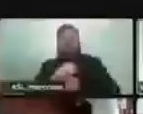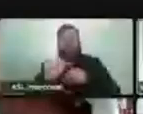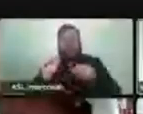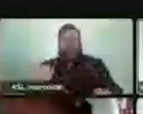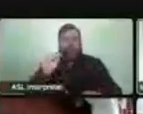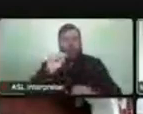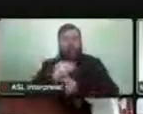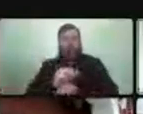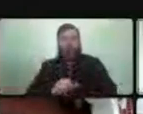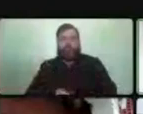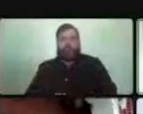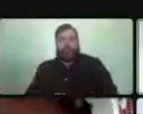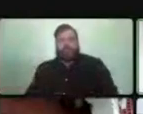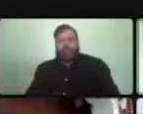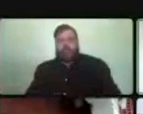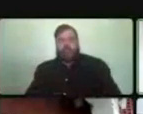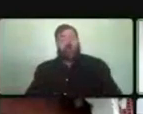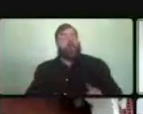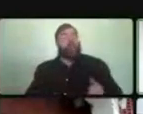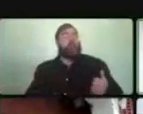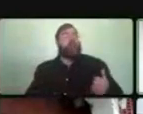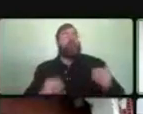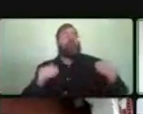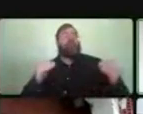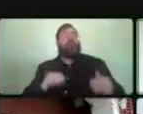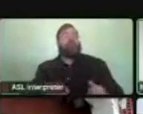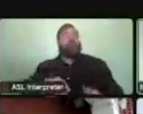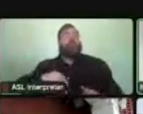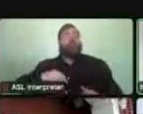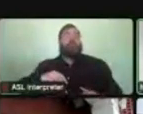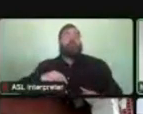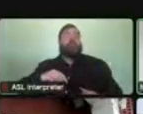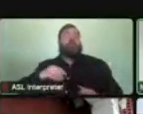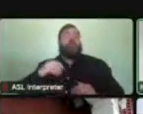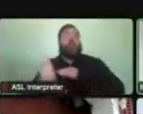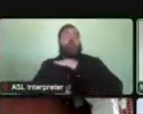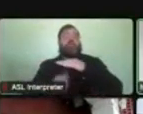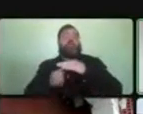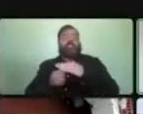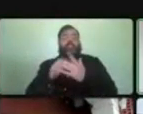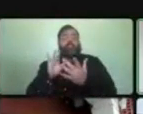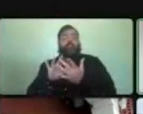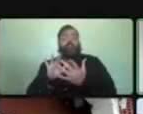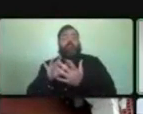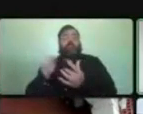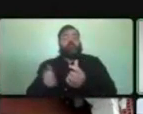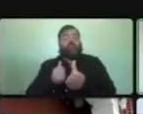tutahimiza wale ambao wametakusana nao pia waweze kufanya kazi kutoka nyumbani. Kuhusiana na karantini,